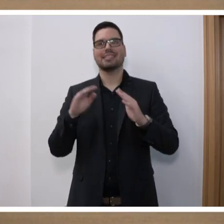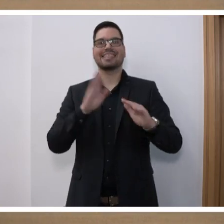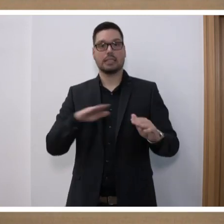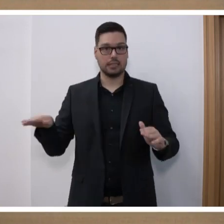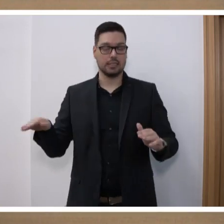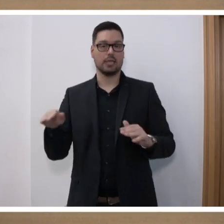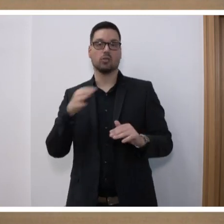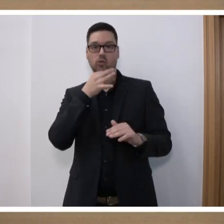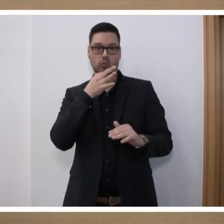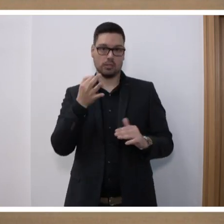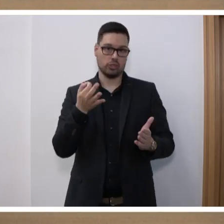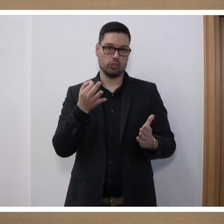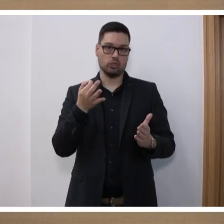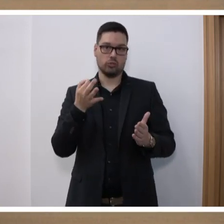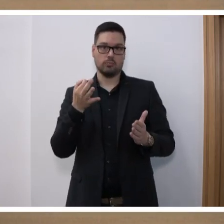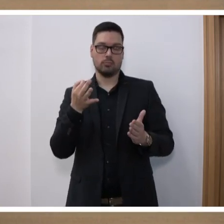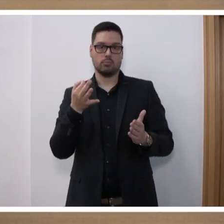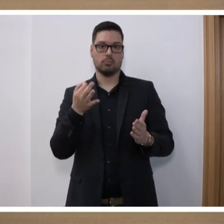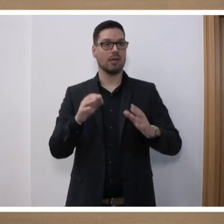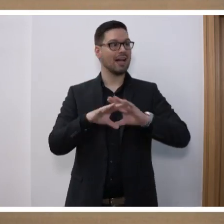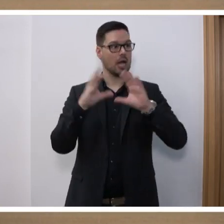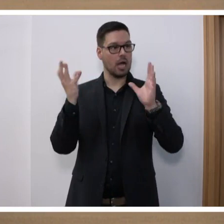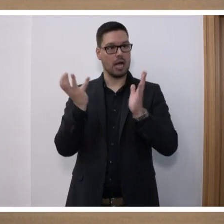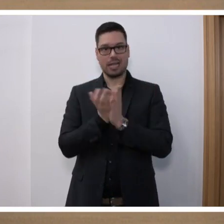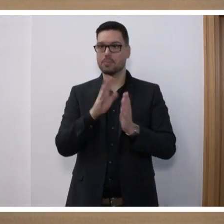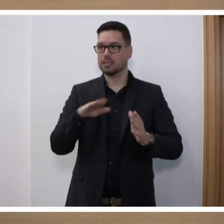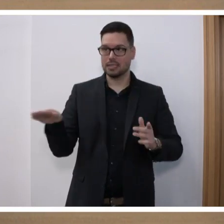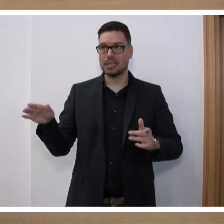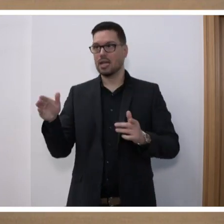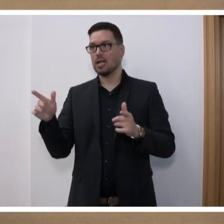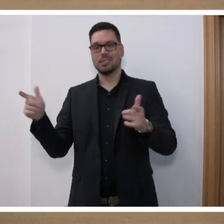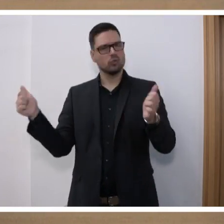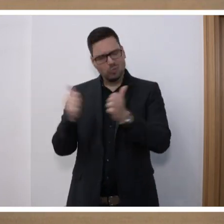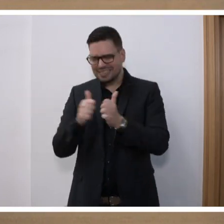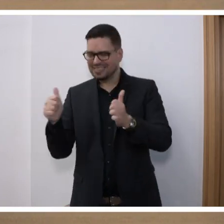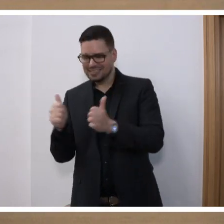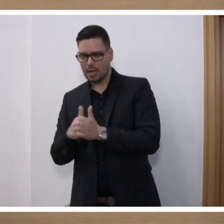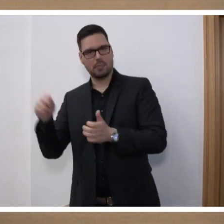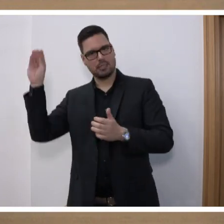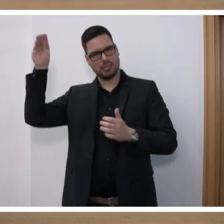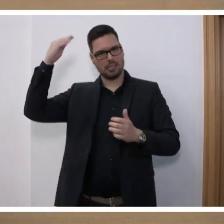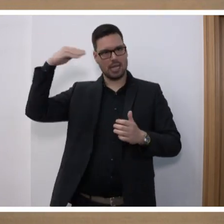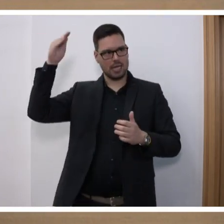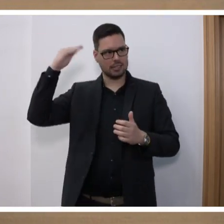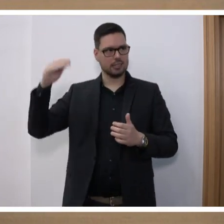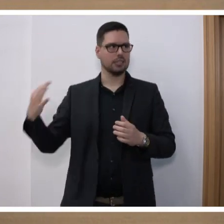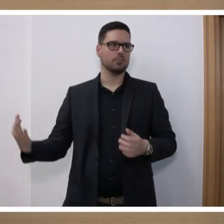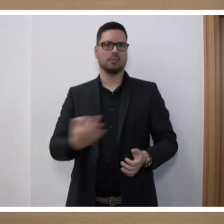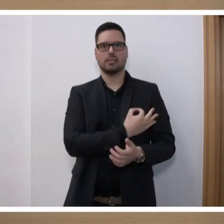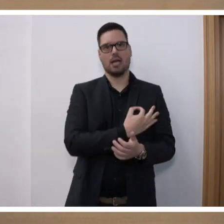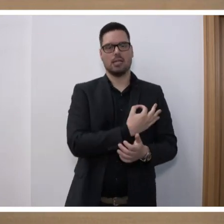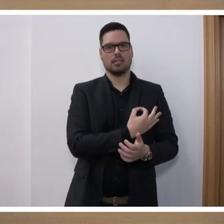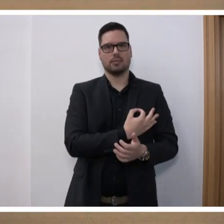und Jugendliche, die einen sonderpädagogischen Förderbedarf haben, mit Kindern, die das nicht haben, zusammenlernen können im Saarland und dass